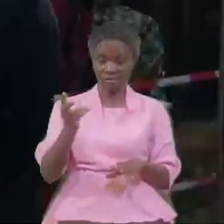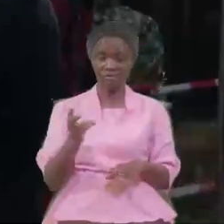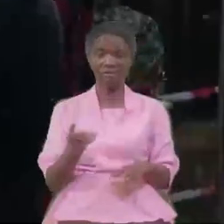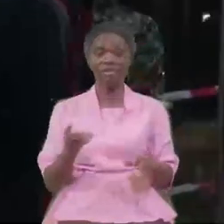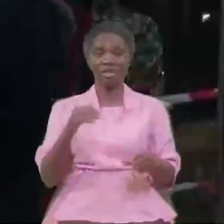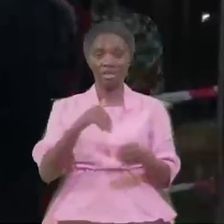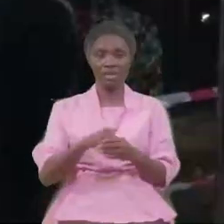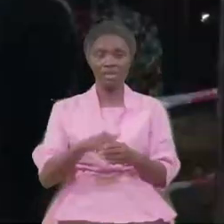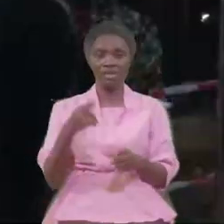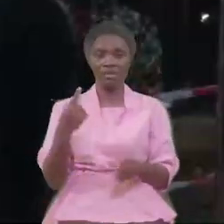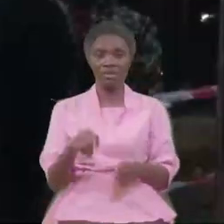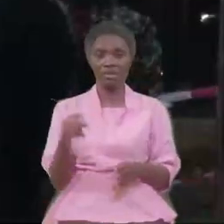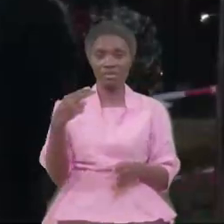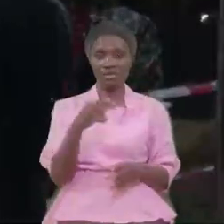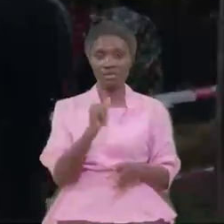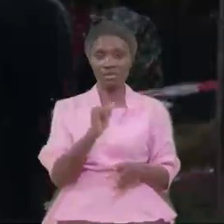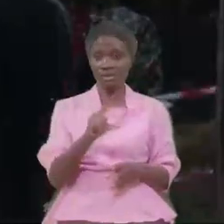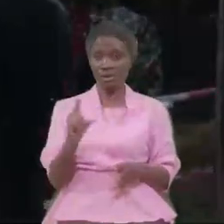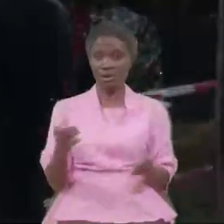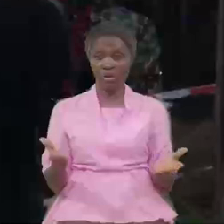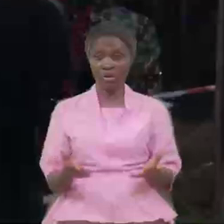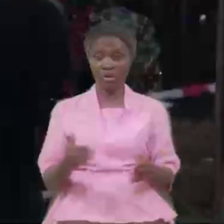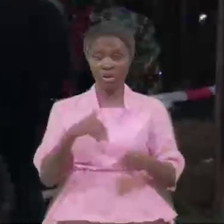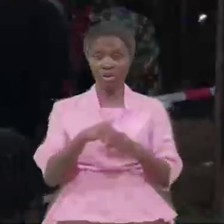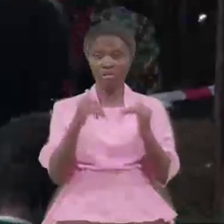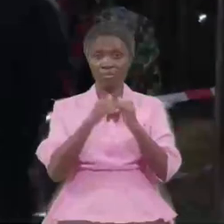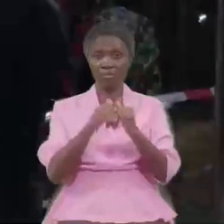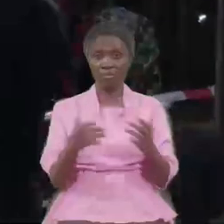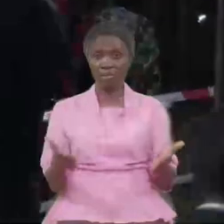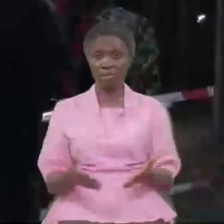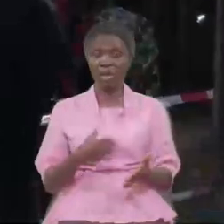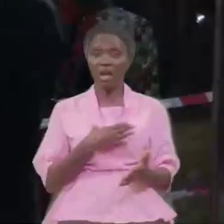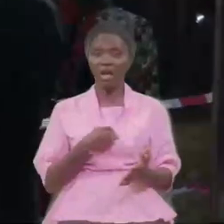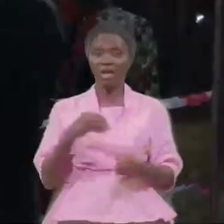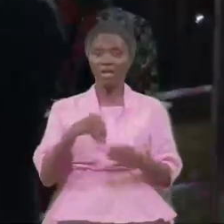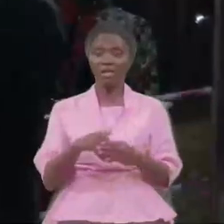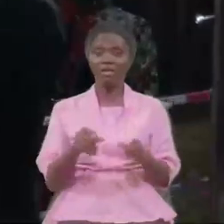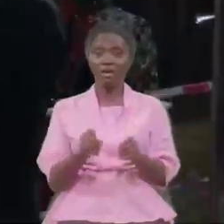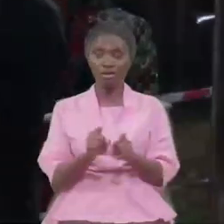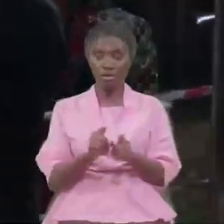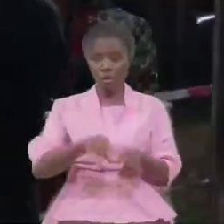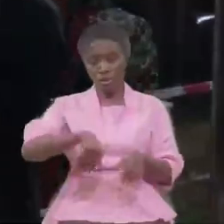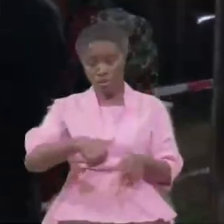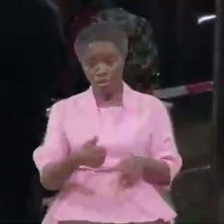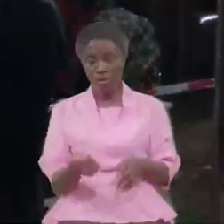camp, and also in other locations, in other regions.